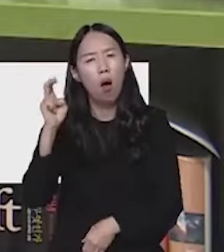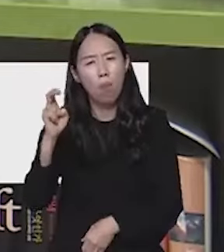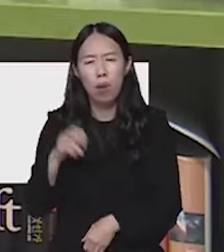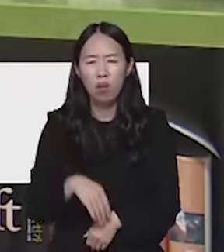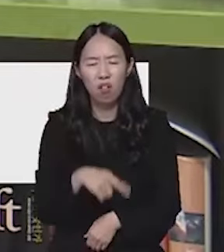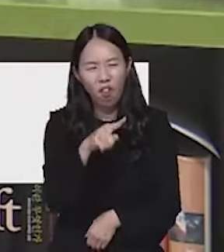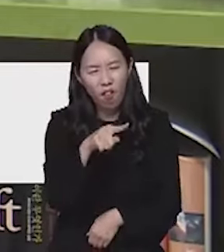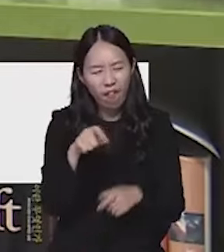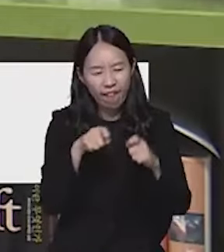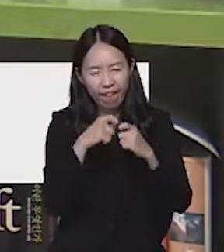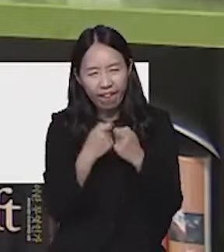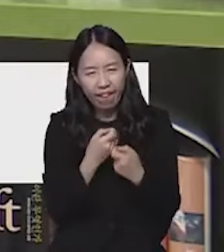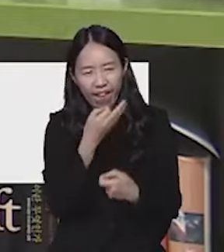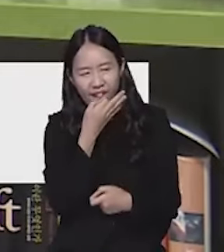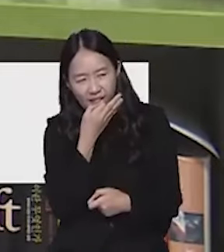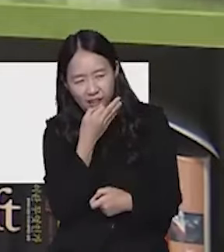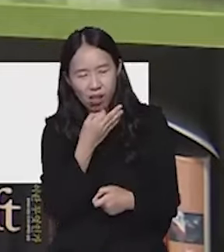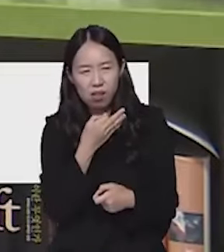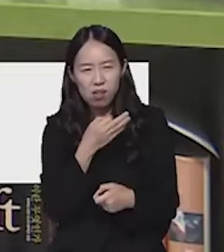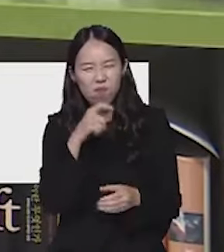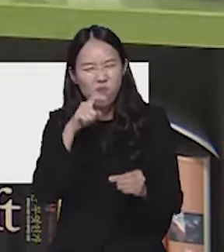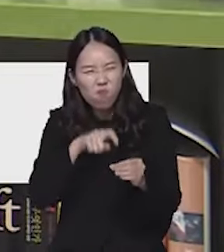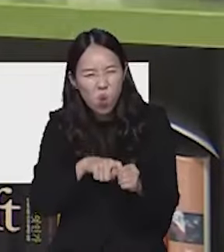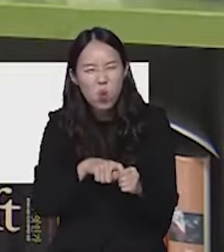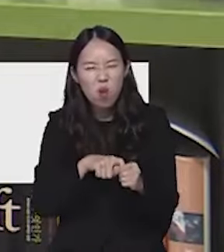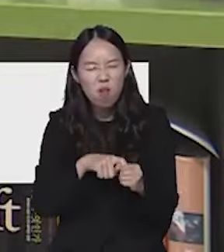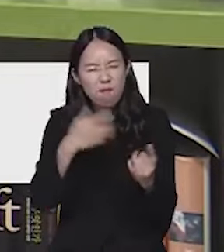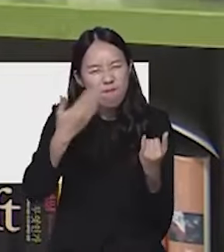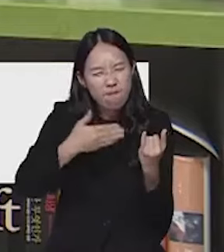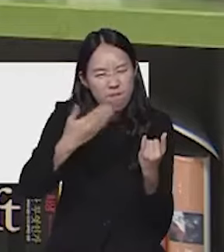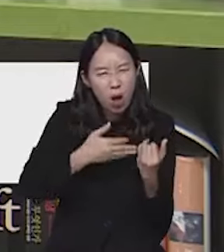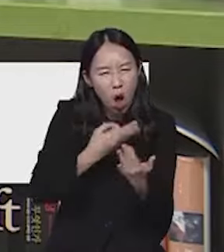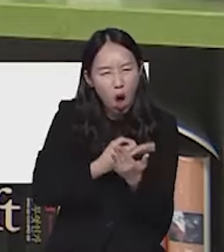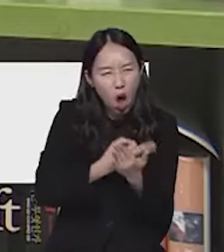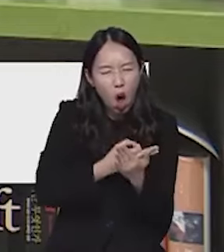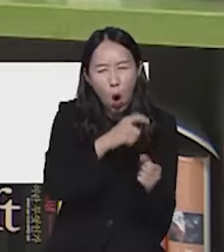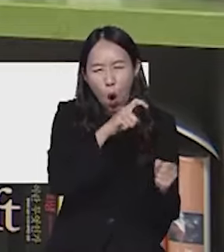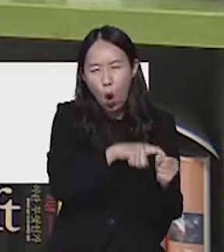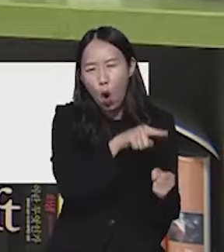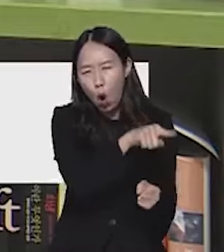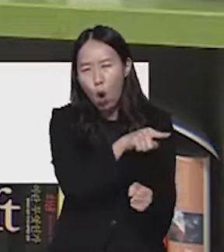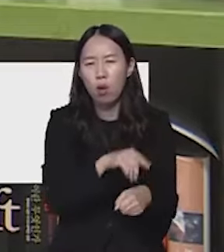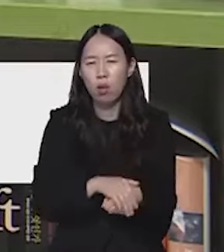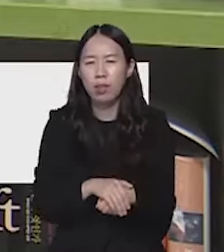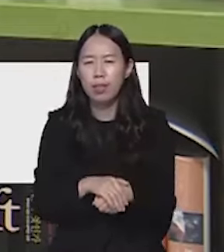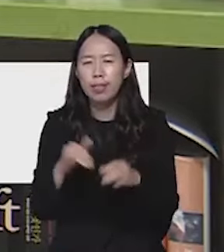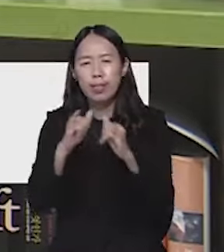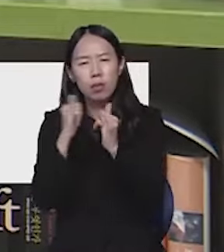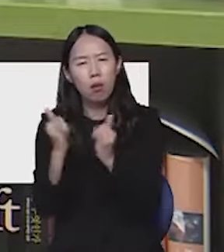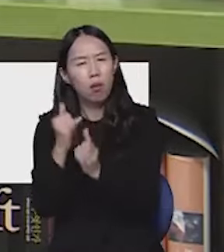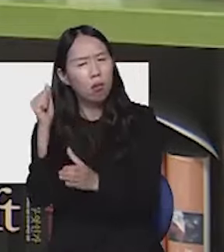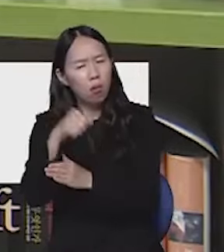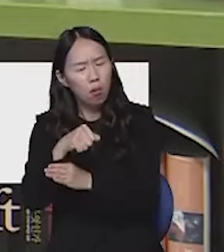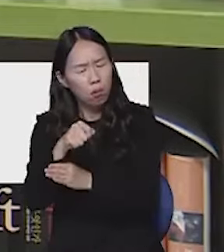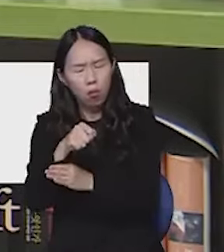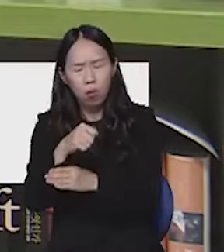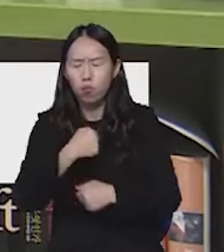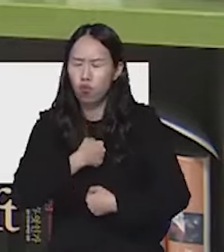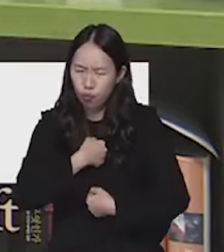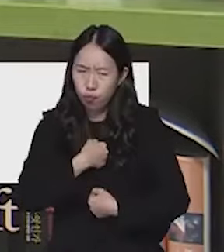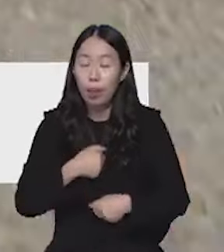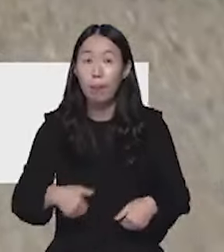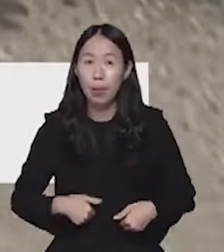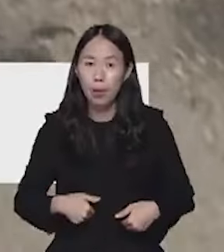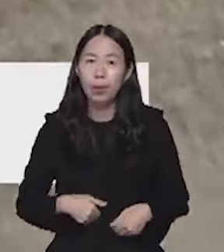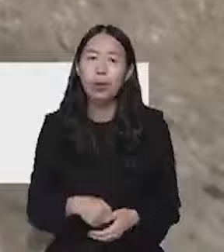있는 그러한 경제적 이익이 목적인 그러한 그 사적 제재에는 사회에서 허용하는 것을 주의를 해야